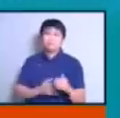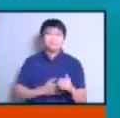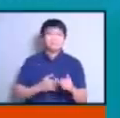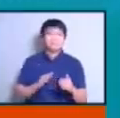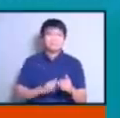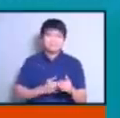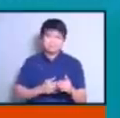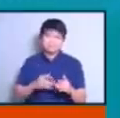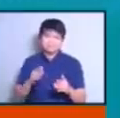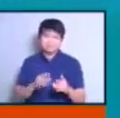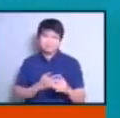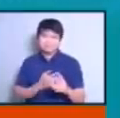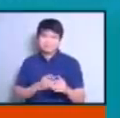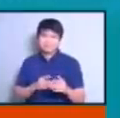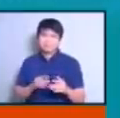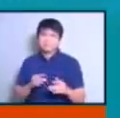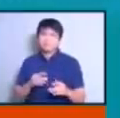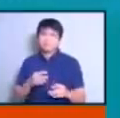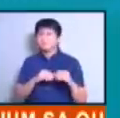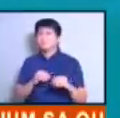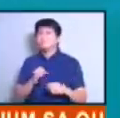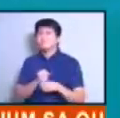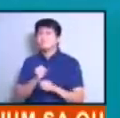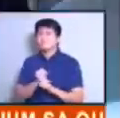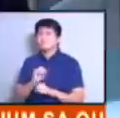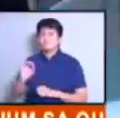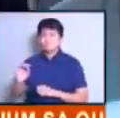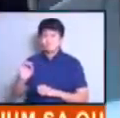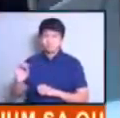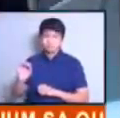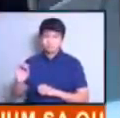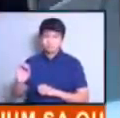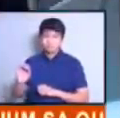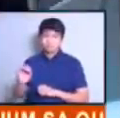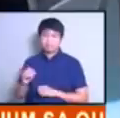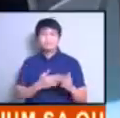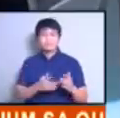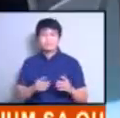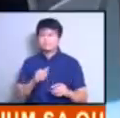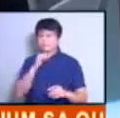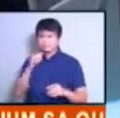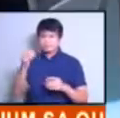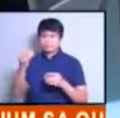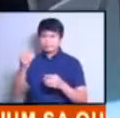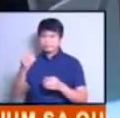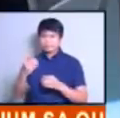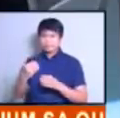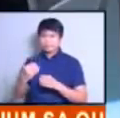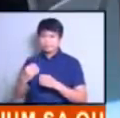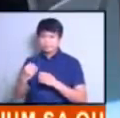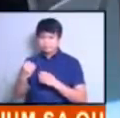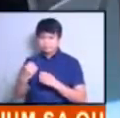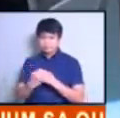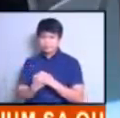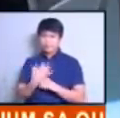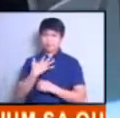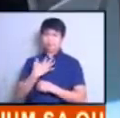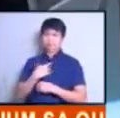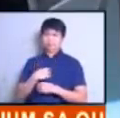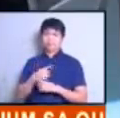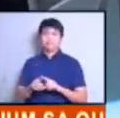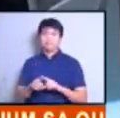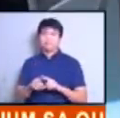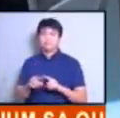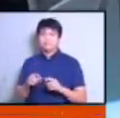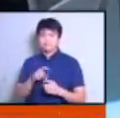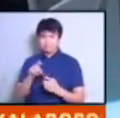mismo. Sana dapat nagawa na lang siya ng sarili niyang version. Ikinanta niya, without giving you credit, kinanta niya eksakto yung lyrics na kinompose